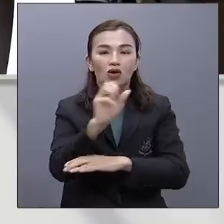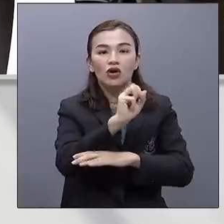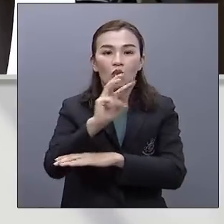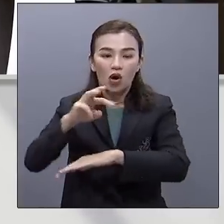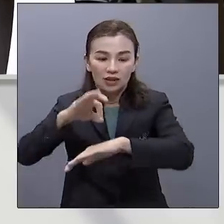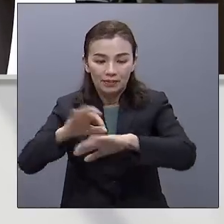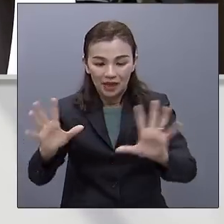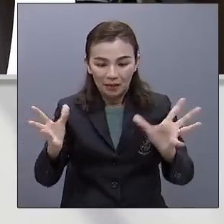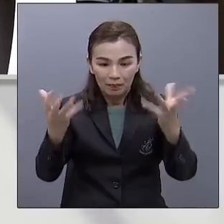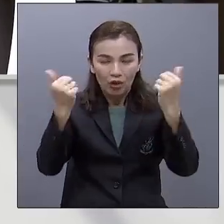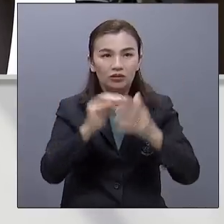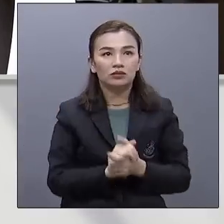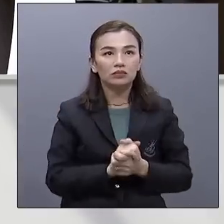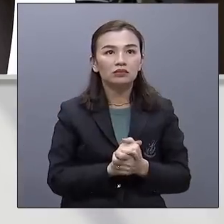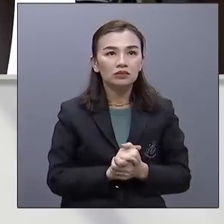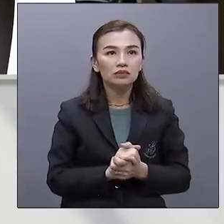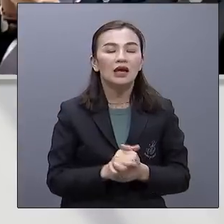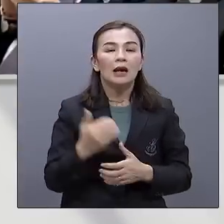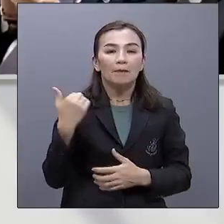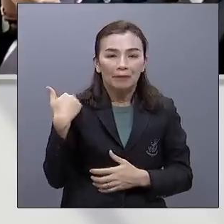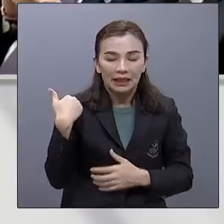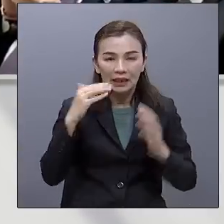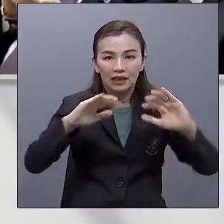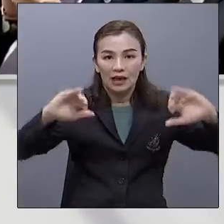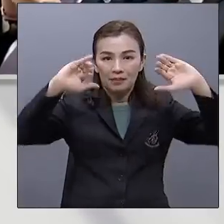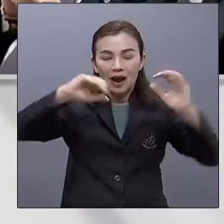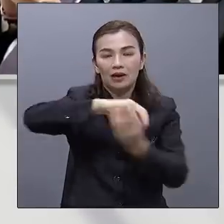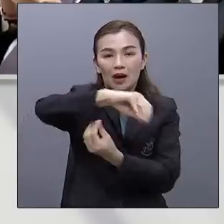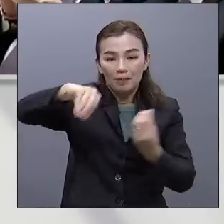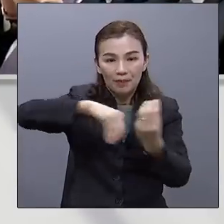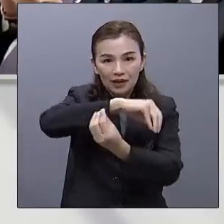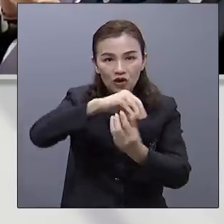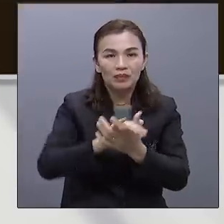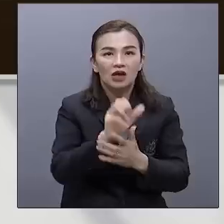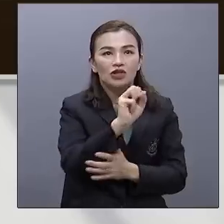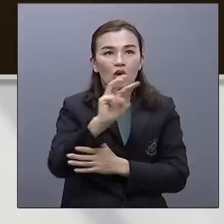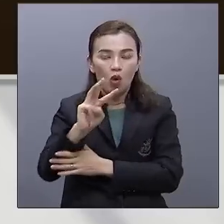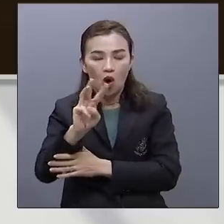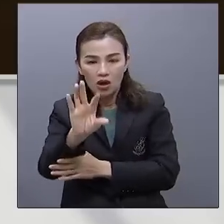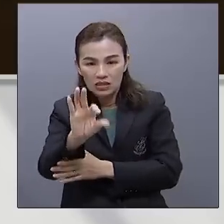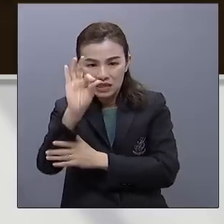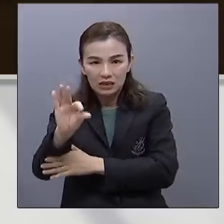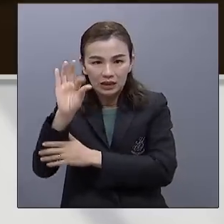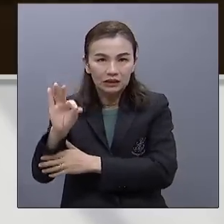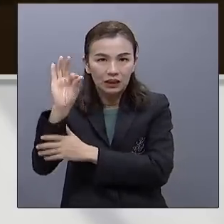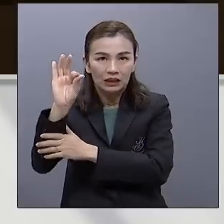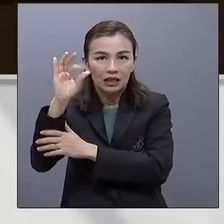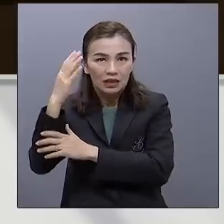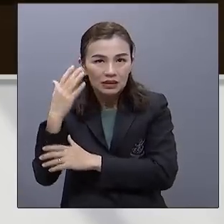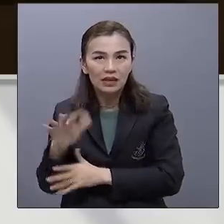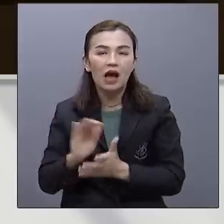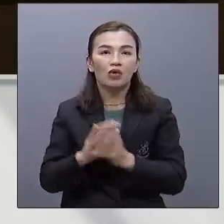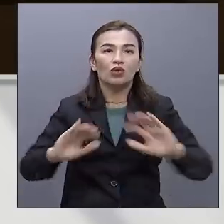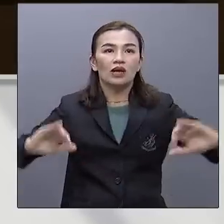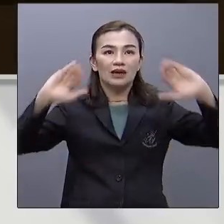นตรีหรือการมีพรรครัฐบาลผสมที่สว.เป็นคนจัดสูตรจนกว่าที่จะได้มีรัฐบ